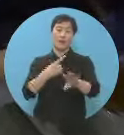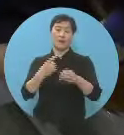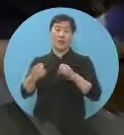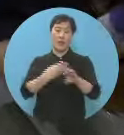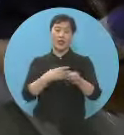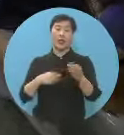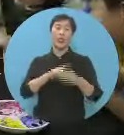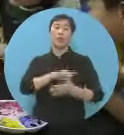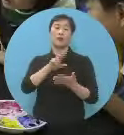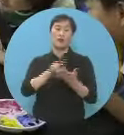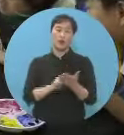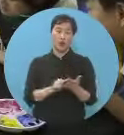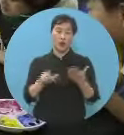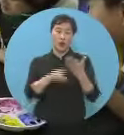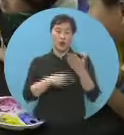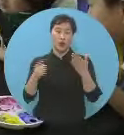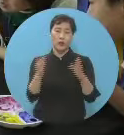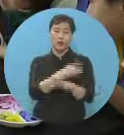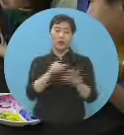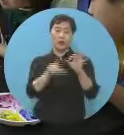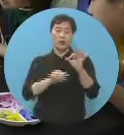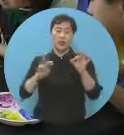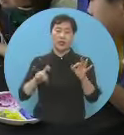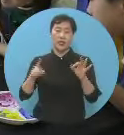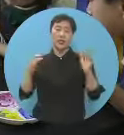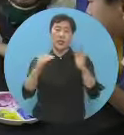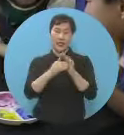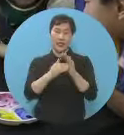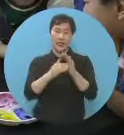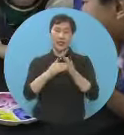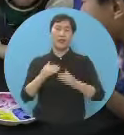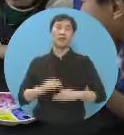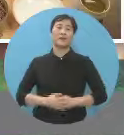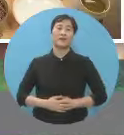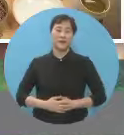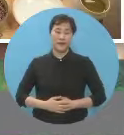31일까지 열립니다. 전남 도정뉴스 김동진입니다.